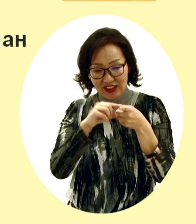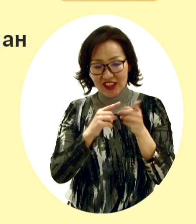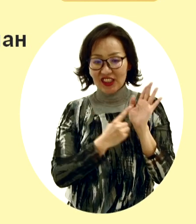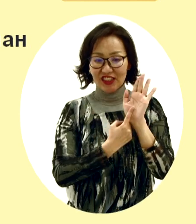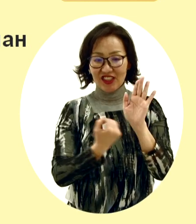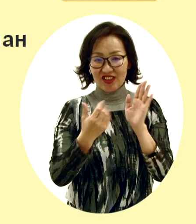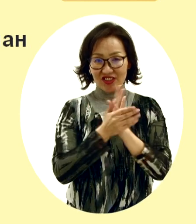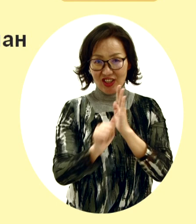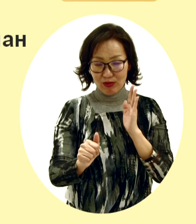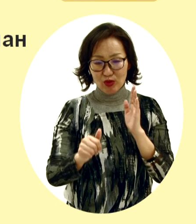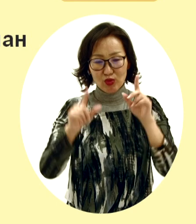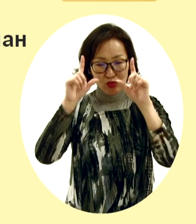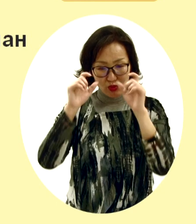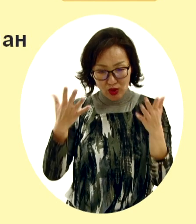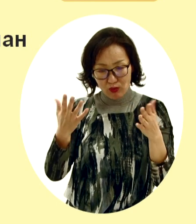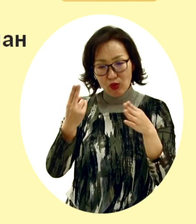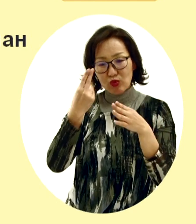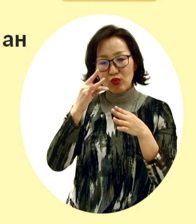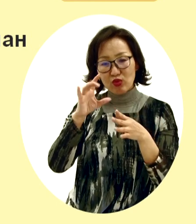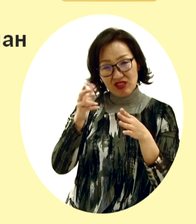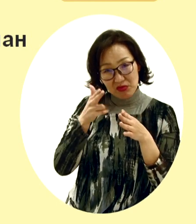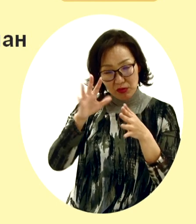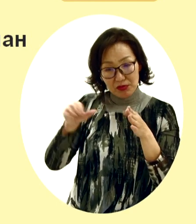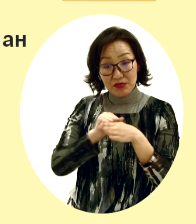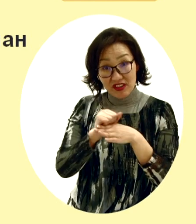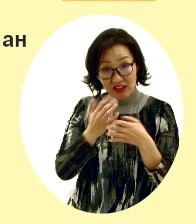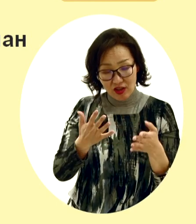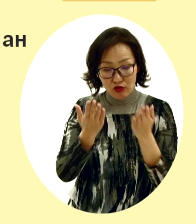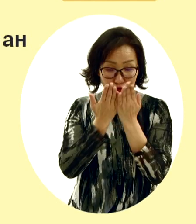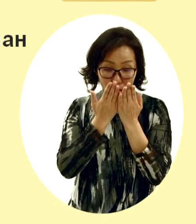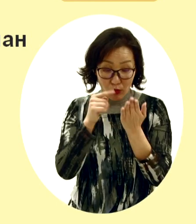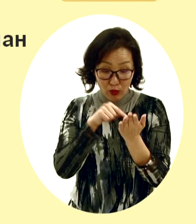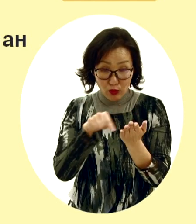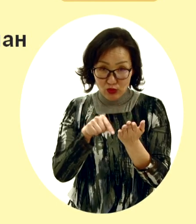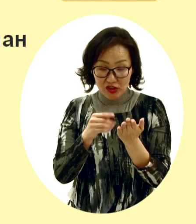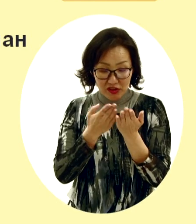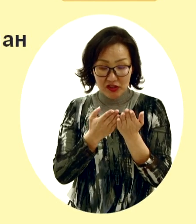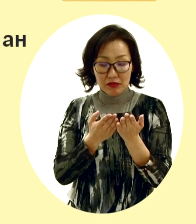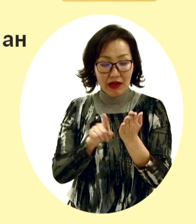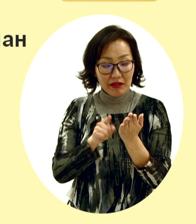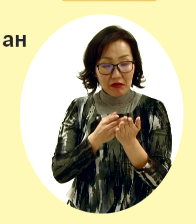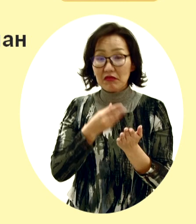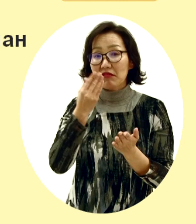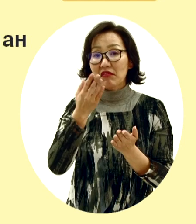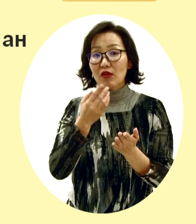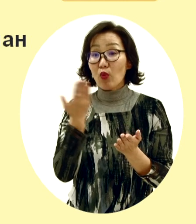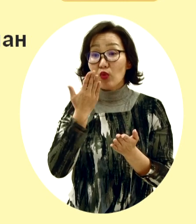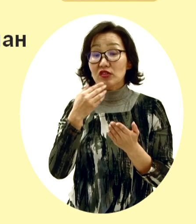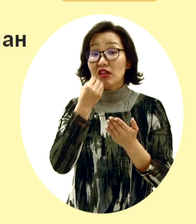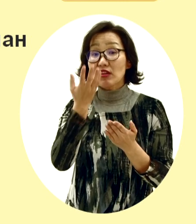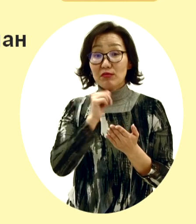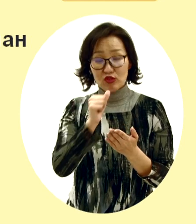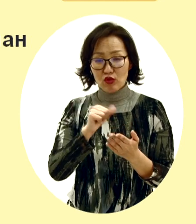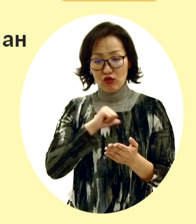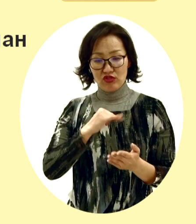чадах зураг, дүрс хэрэглэх юм байна. Хоёрдугаарт ном уншиж байгаа юм шиг илтгэхгүй, өөртөө